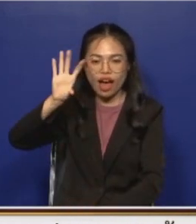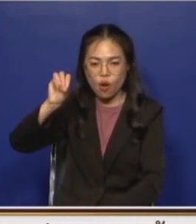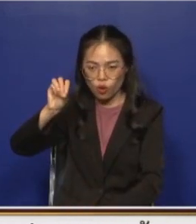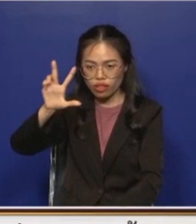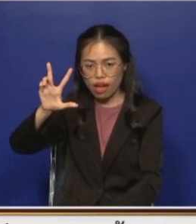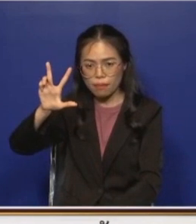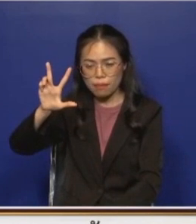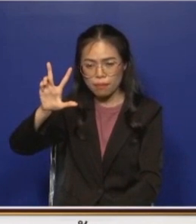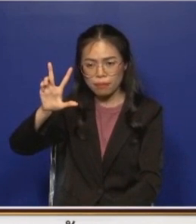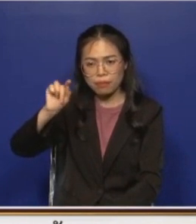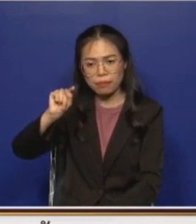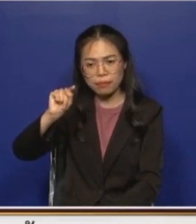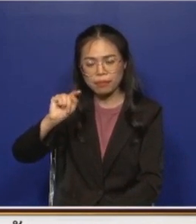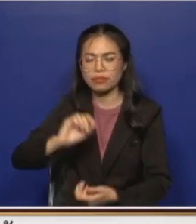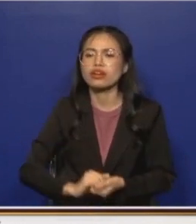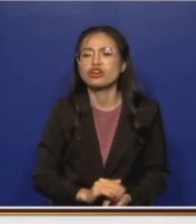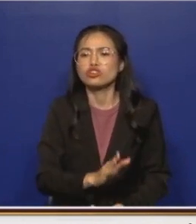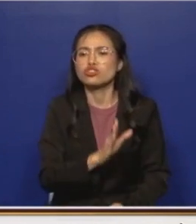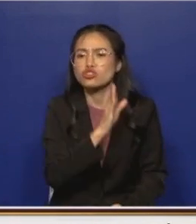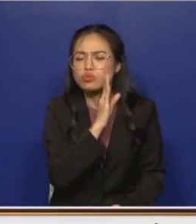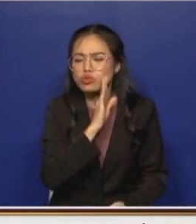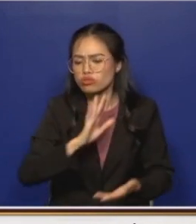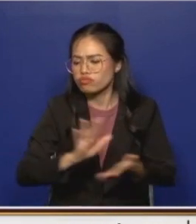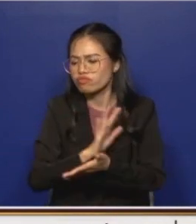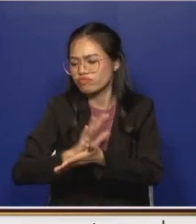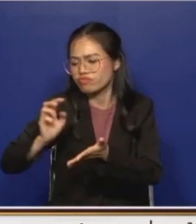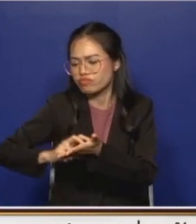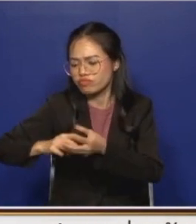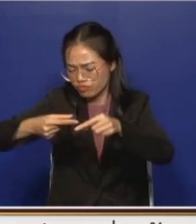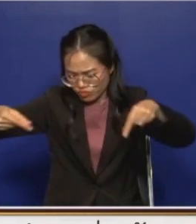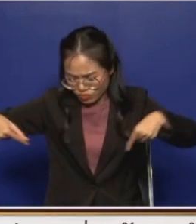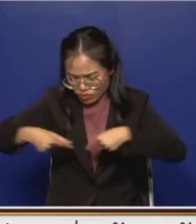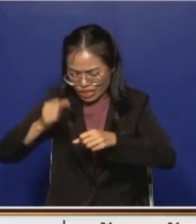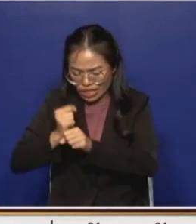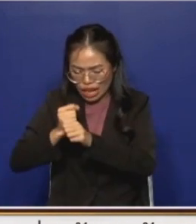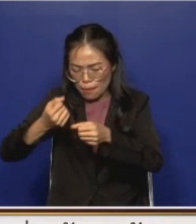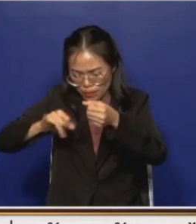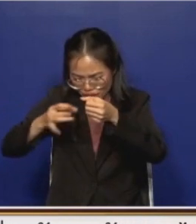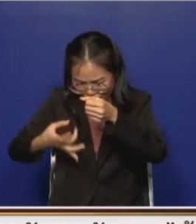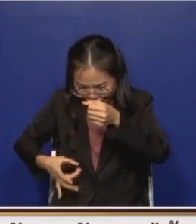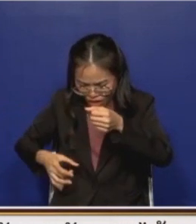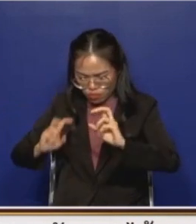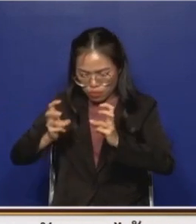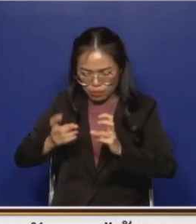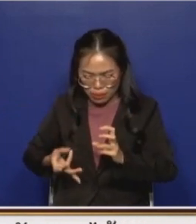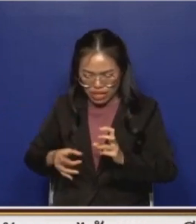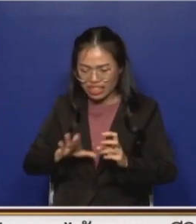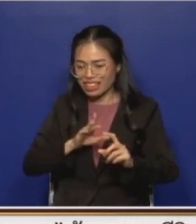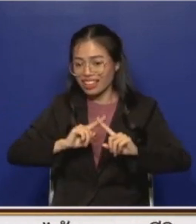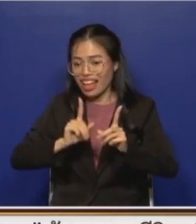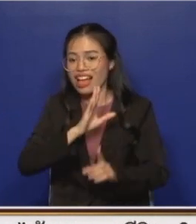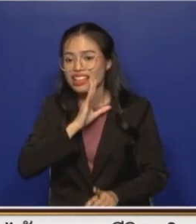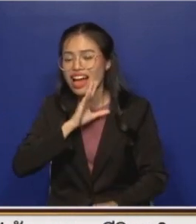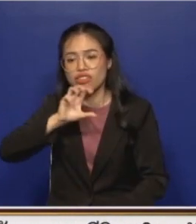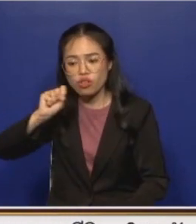างใจเนี่ยนะครับสมมุติไม่มีใบเสร็จนะแต่ถ้าสมาชิกสภานี้ไม่ไว้วางใจท่านก็ต้อง